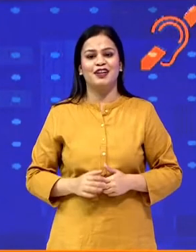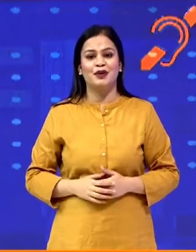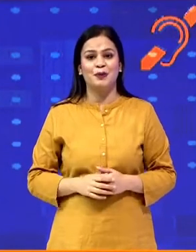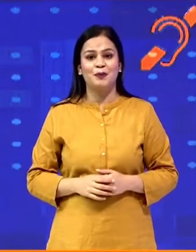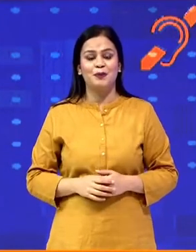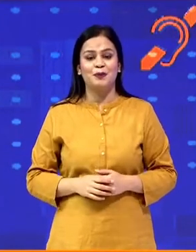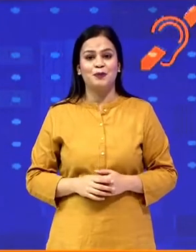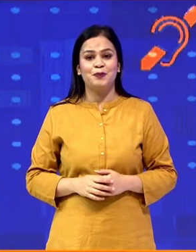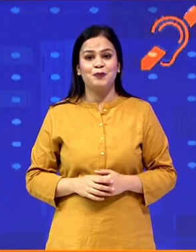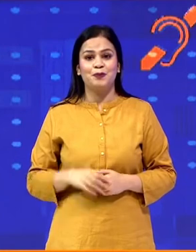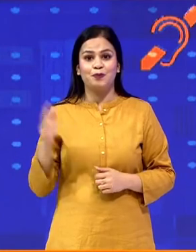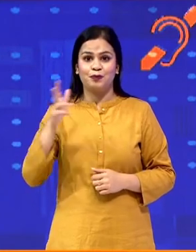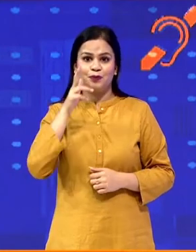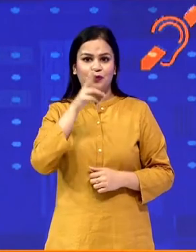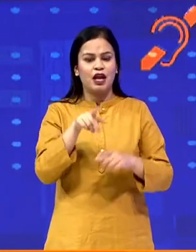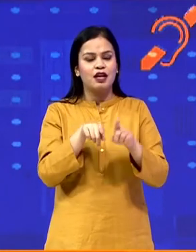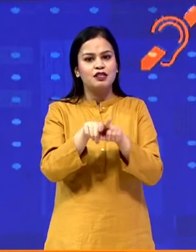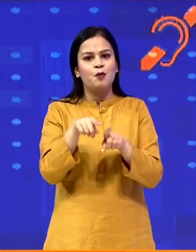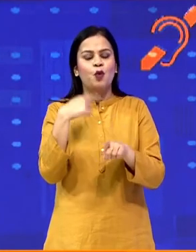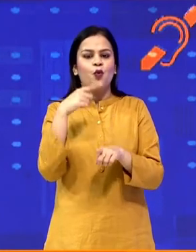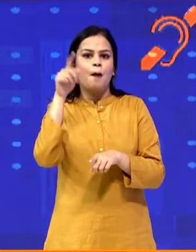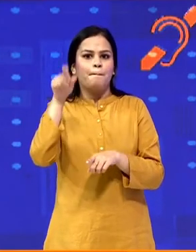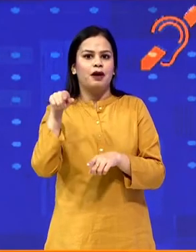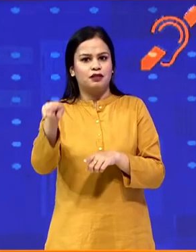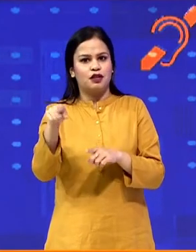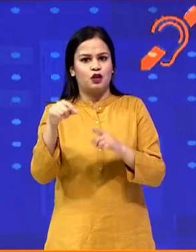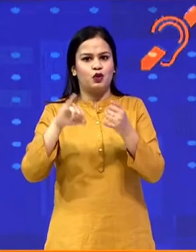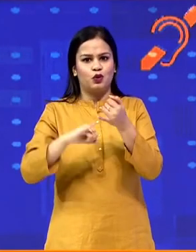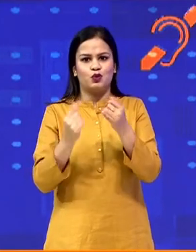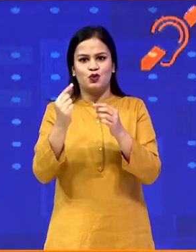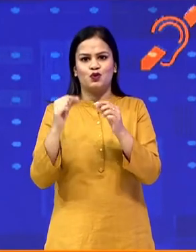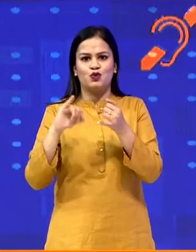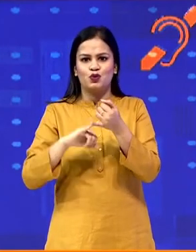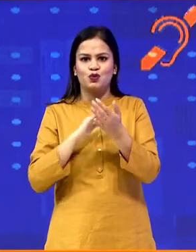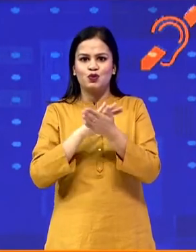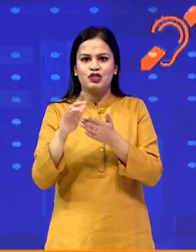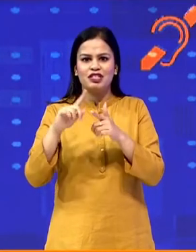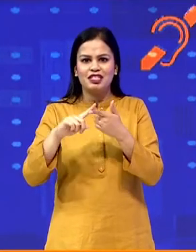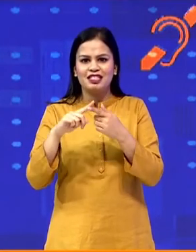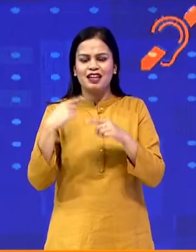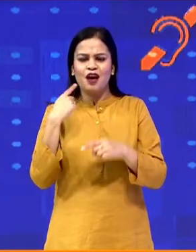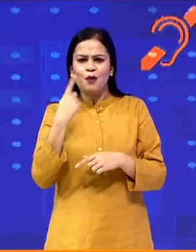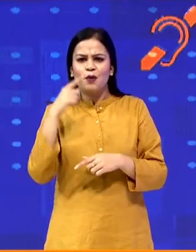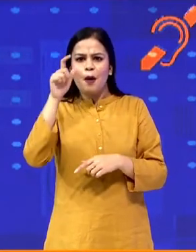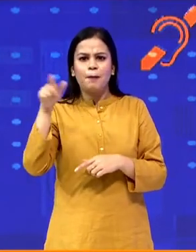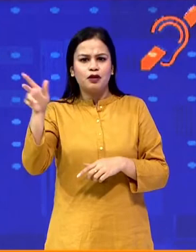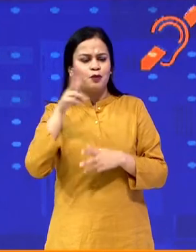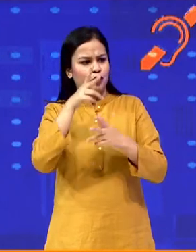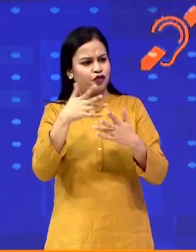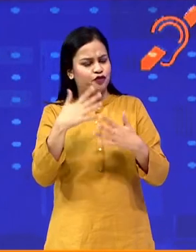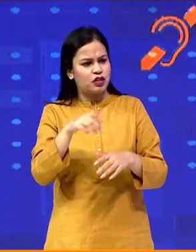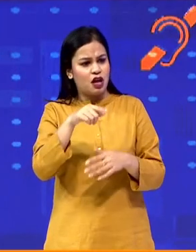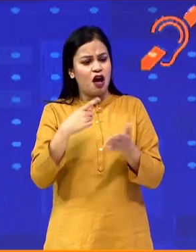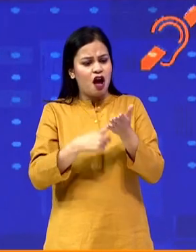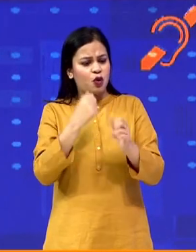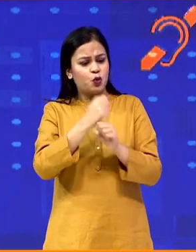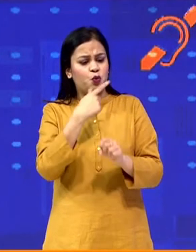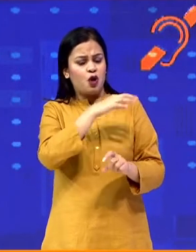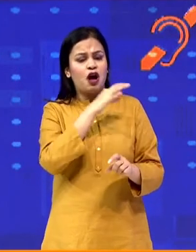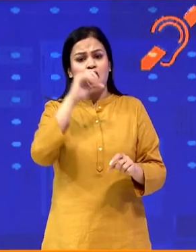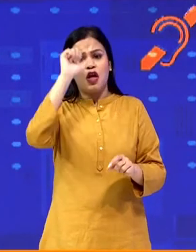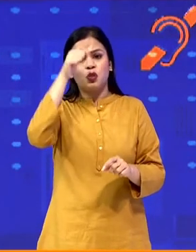जैसे कांग्रेस के स्कोप पसंद सूर्य वाला ने कहा की राहुल गांधी सिर्फ हिंदू नहीं है जेएनयू धारी हिंदू हैं और फिर भी